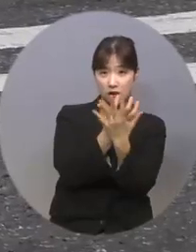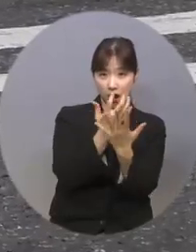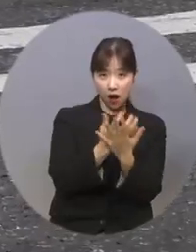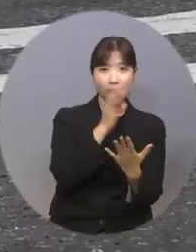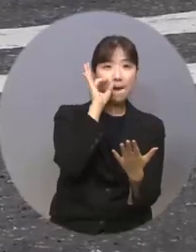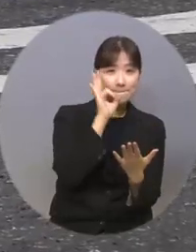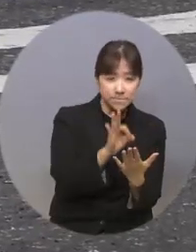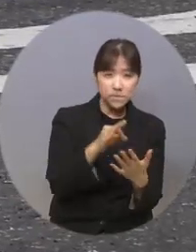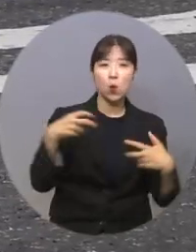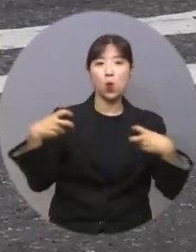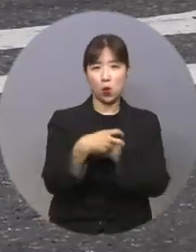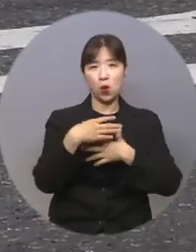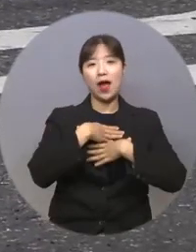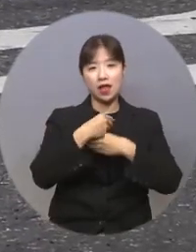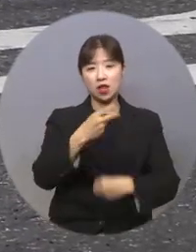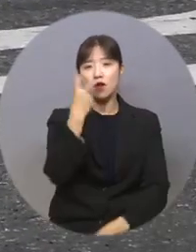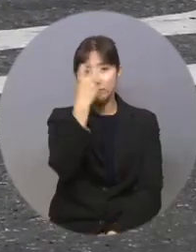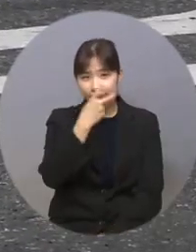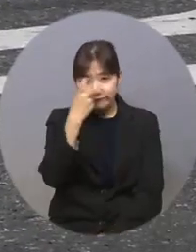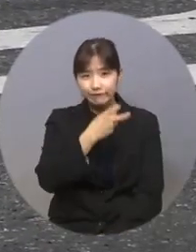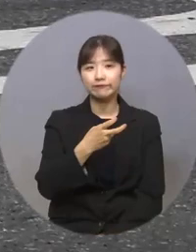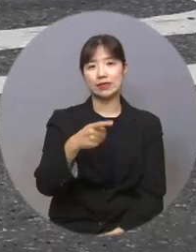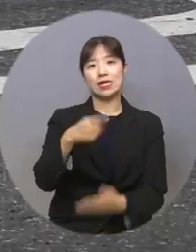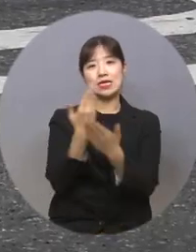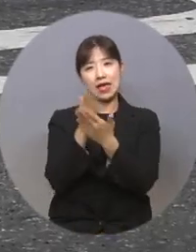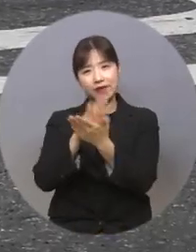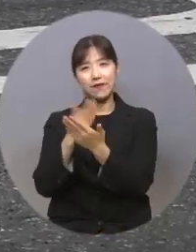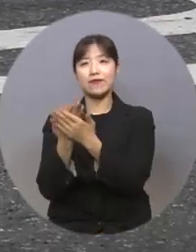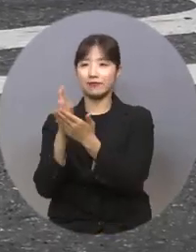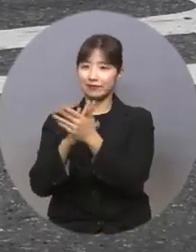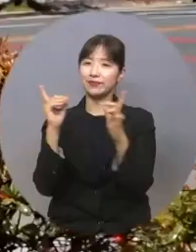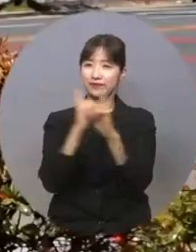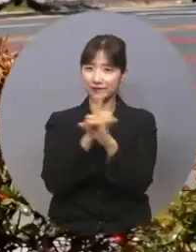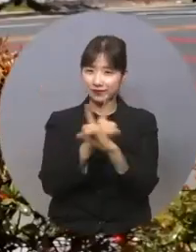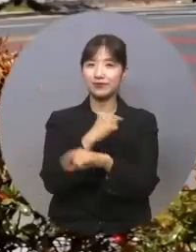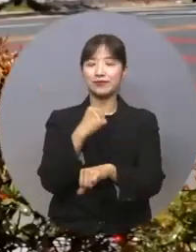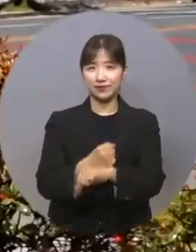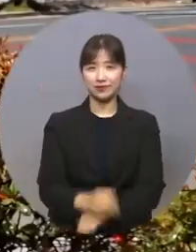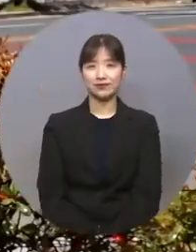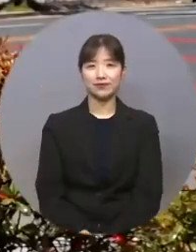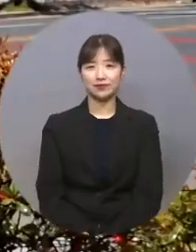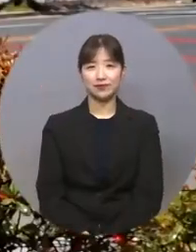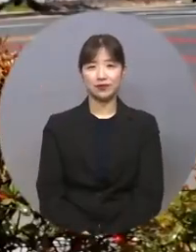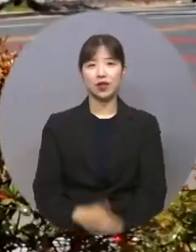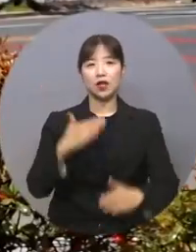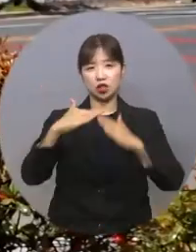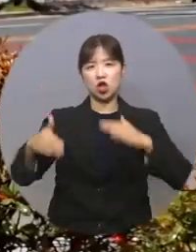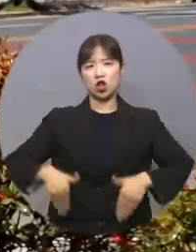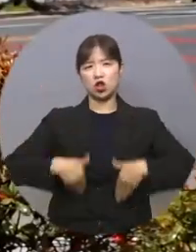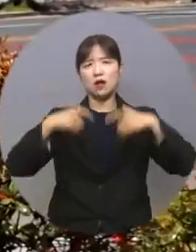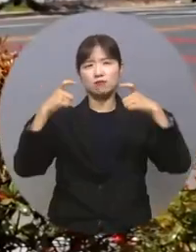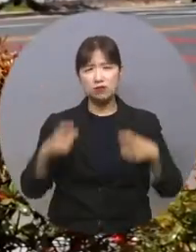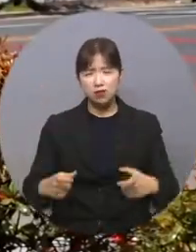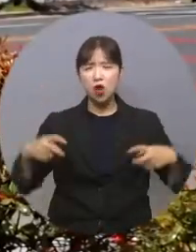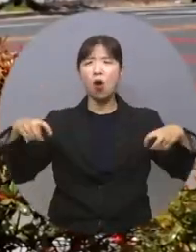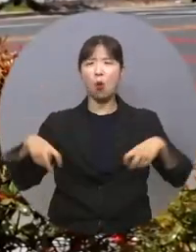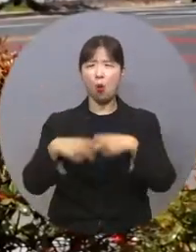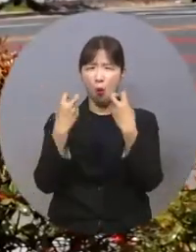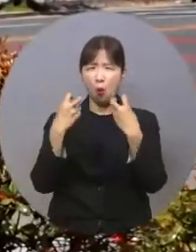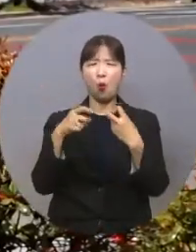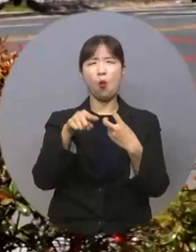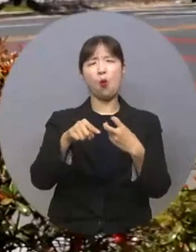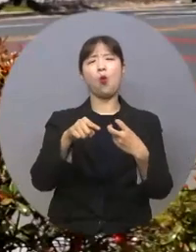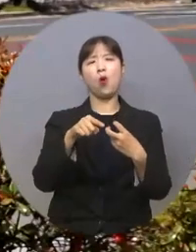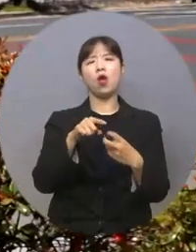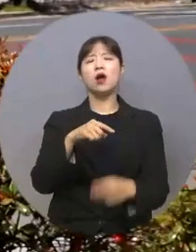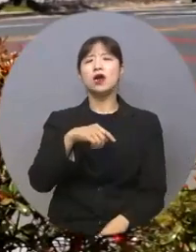교통안전 순철 시설개선 등에 활용하게 됩니다 전남지역의 교통사고 사망자 중 65세